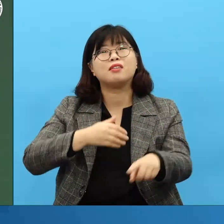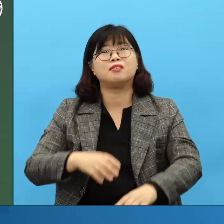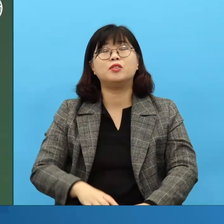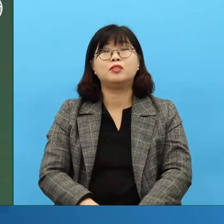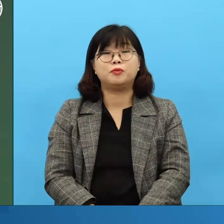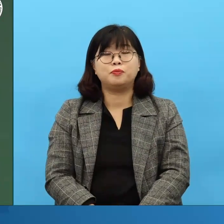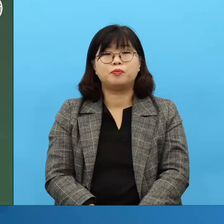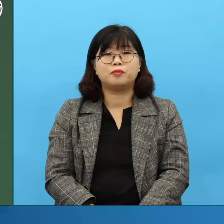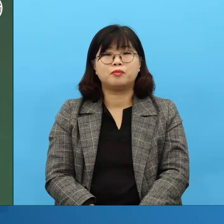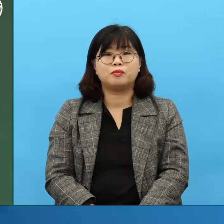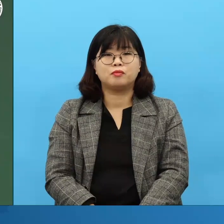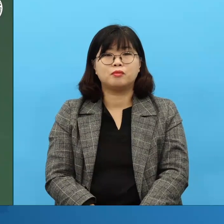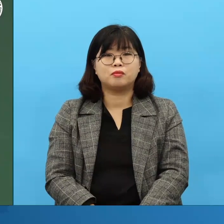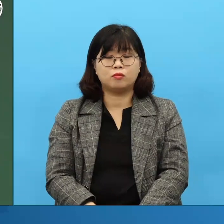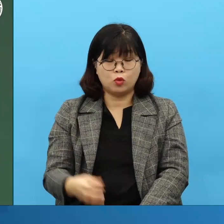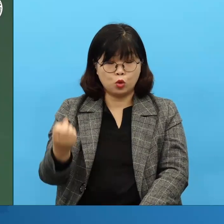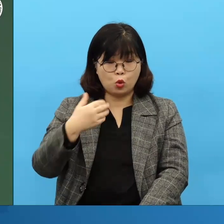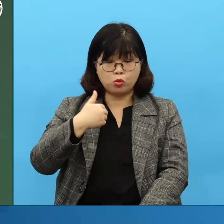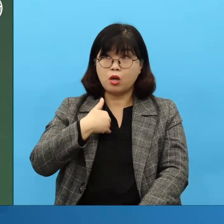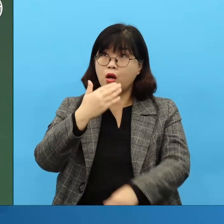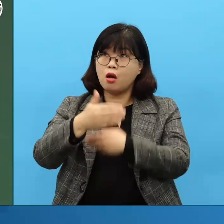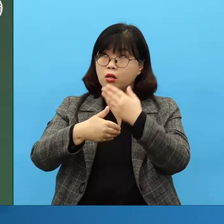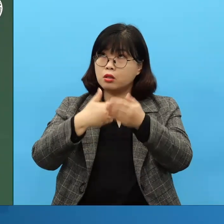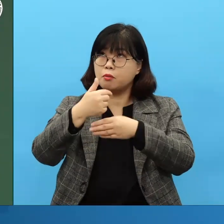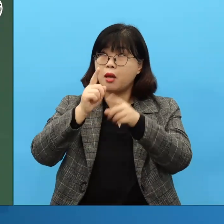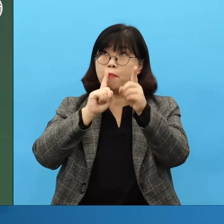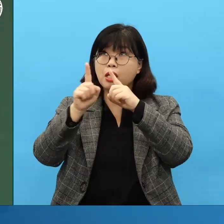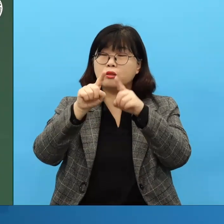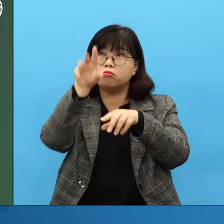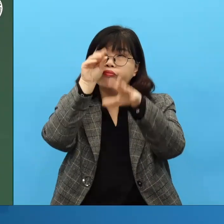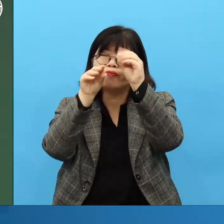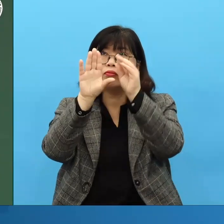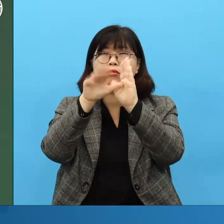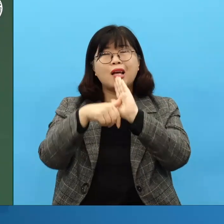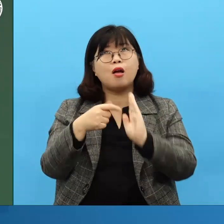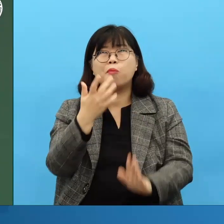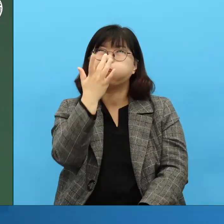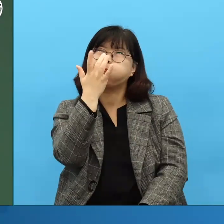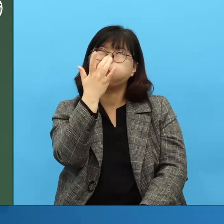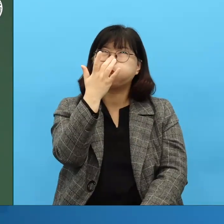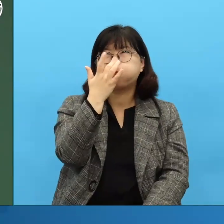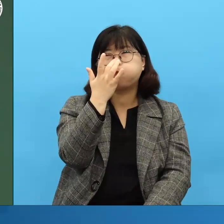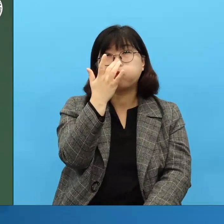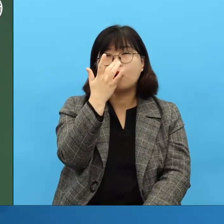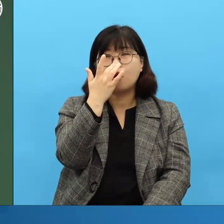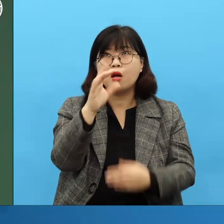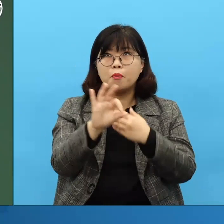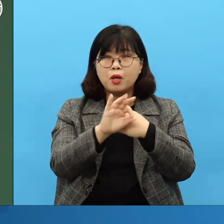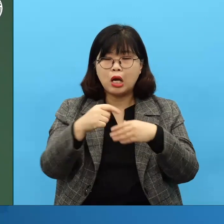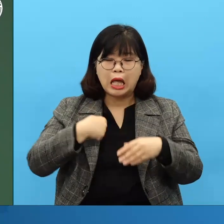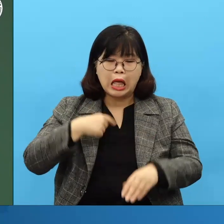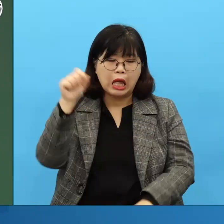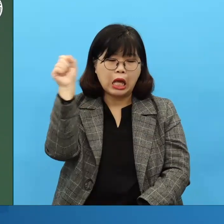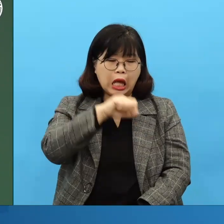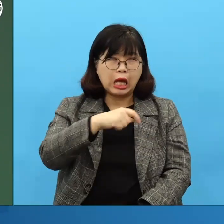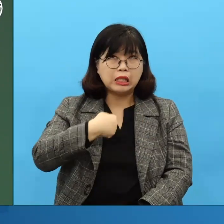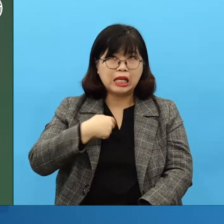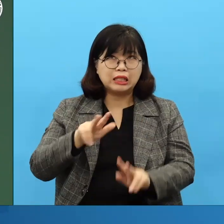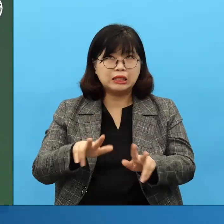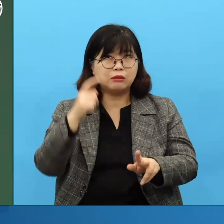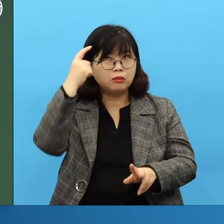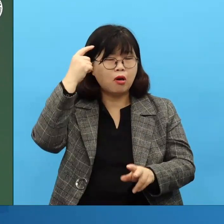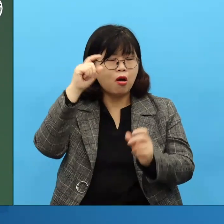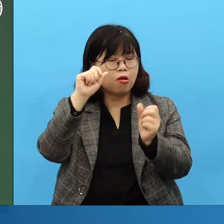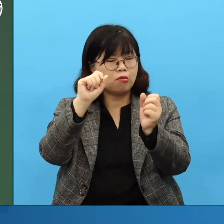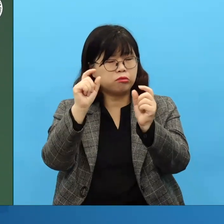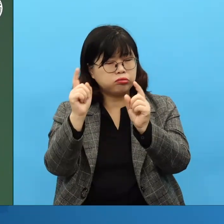And you must also realize that if they're not realizing the word of God, it means that we force this upon them too strongly. We need to 아이들이 adjust 복음에 대한 ourselves. 흥미를 못